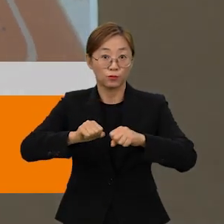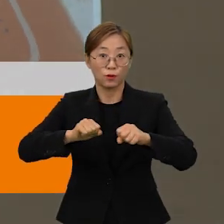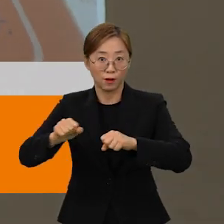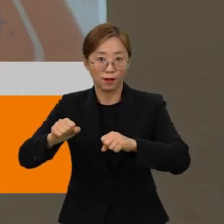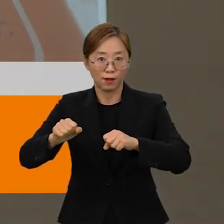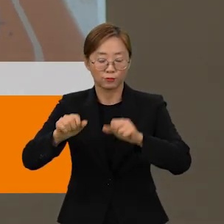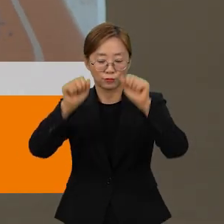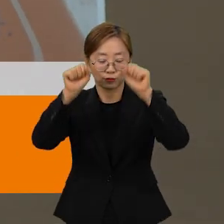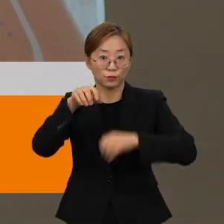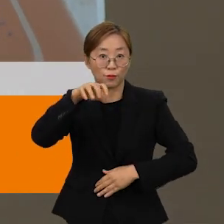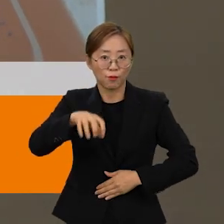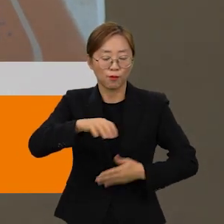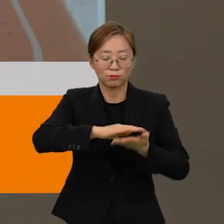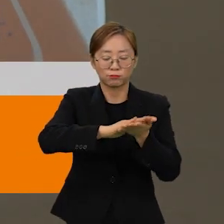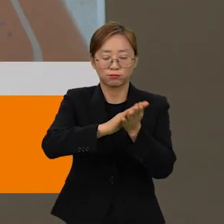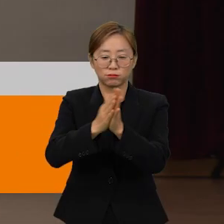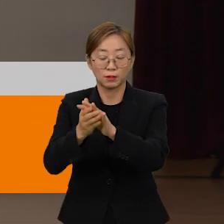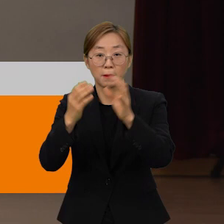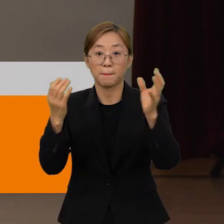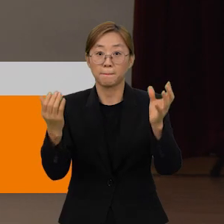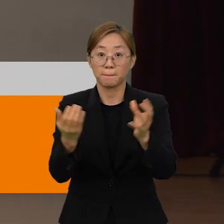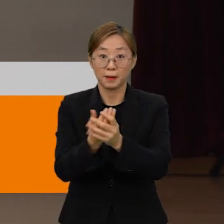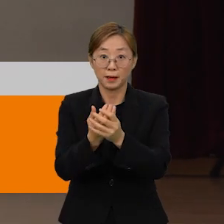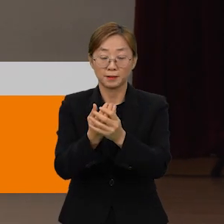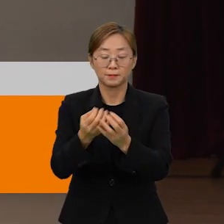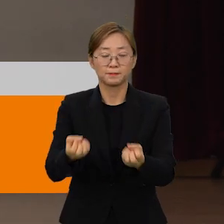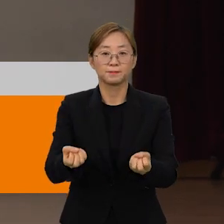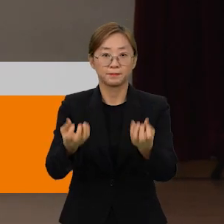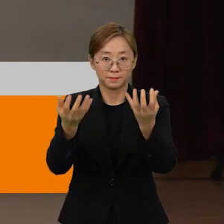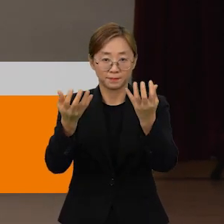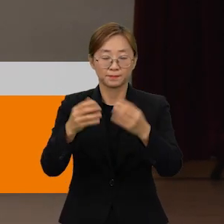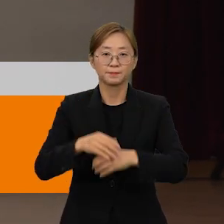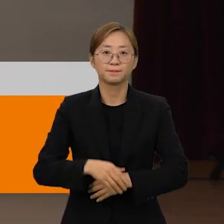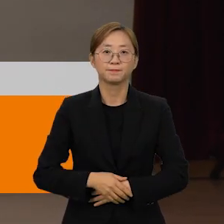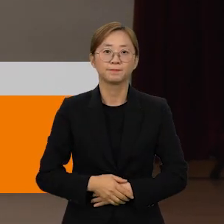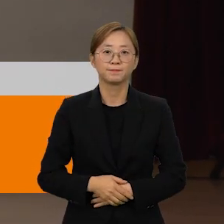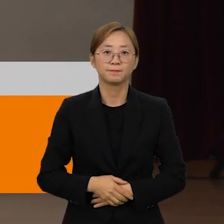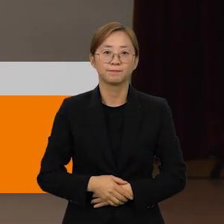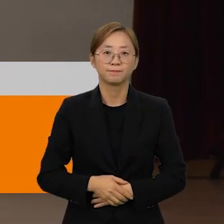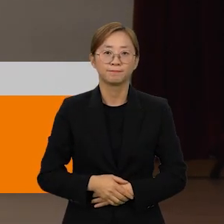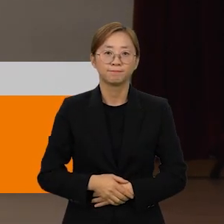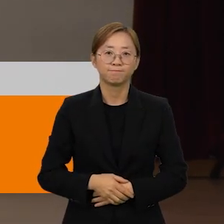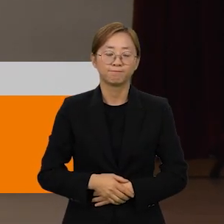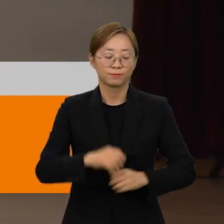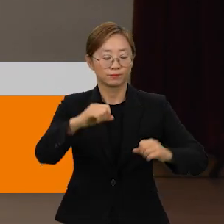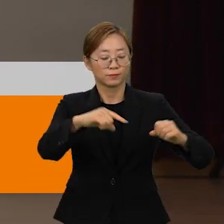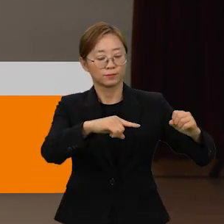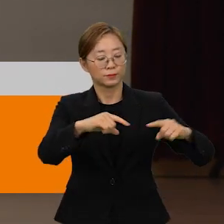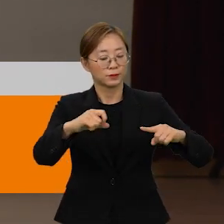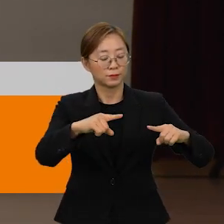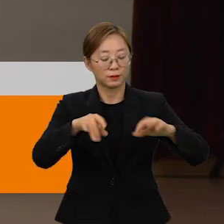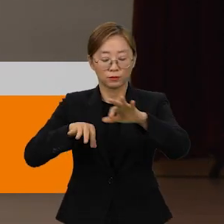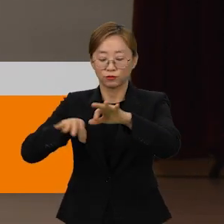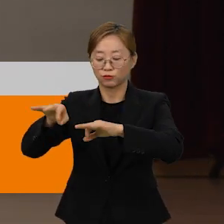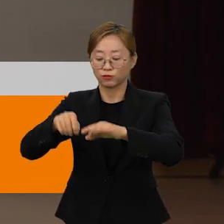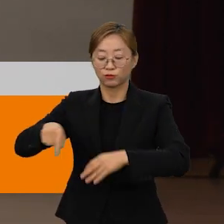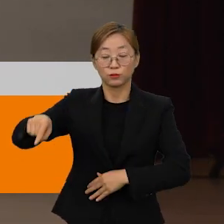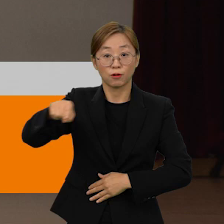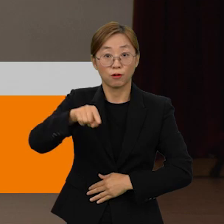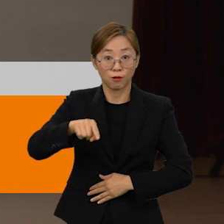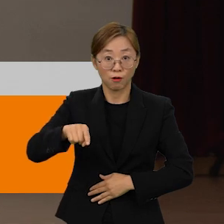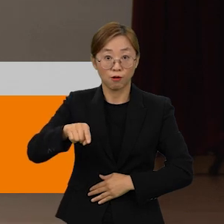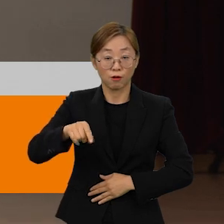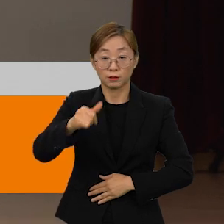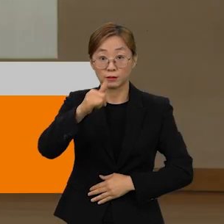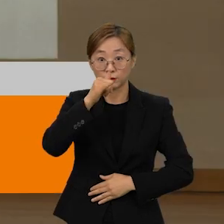활동 공간을 마련하기 위해 귀산초등학교 행복운동장 준공식을 개최했습니다. 풋살장과 인라인